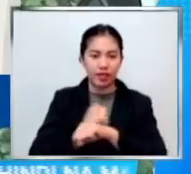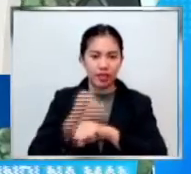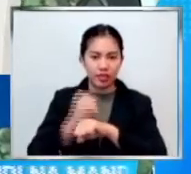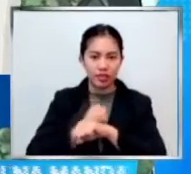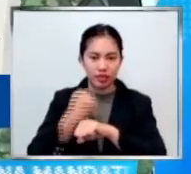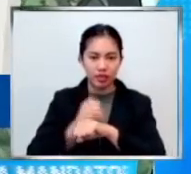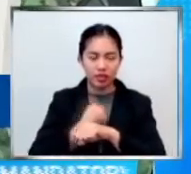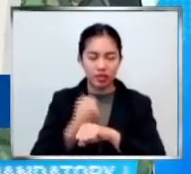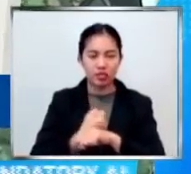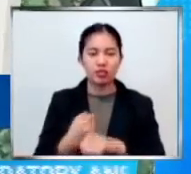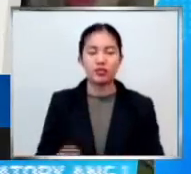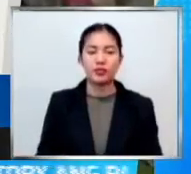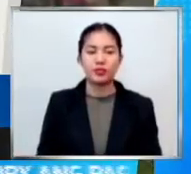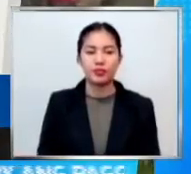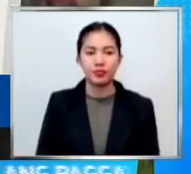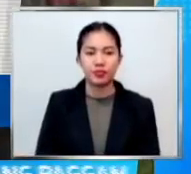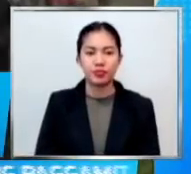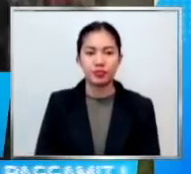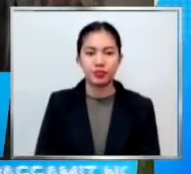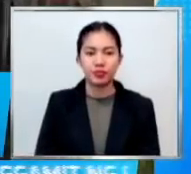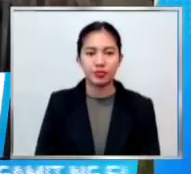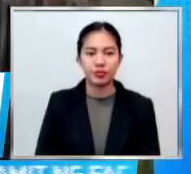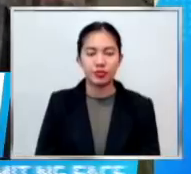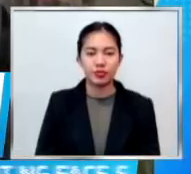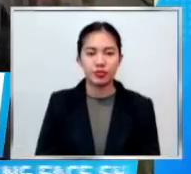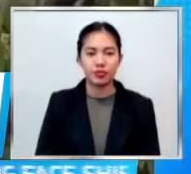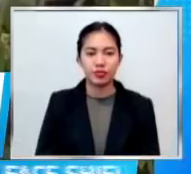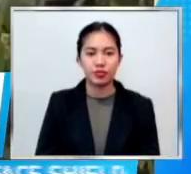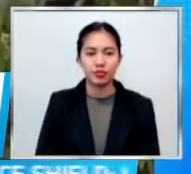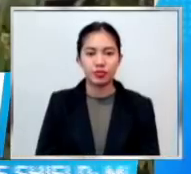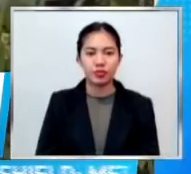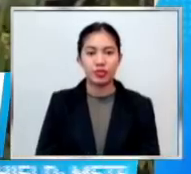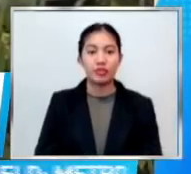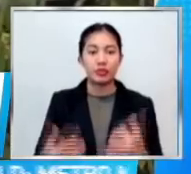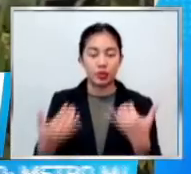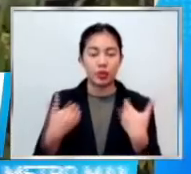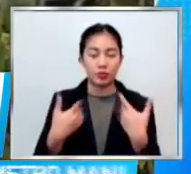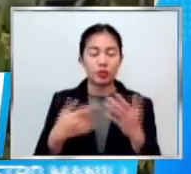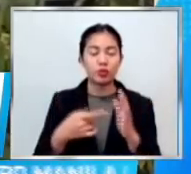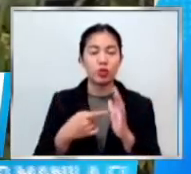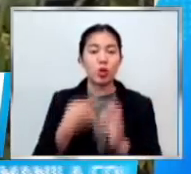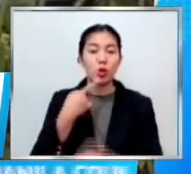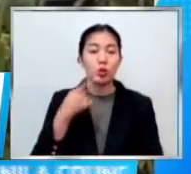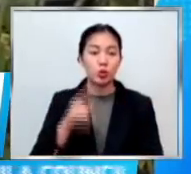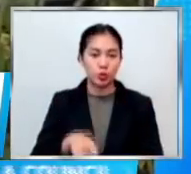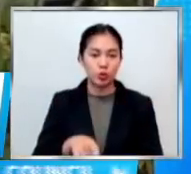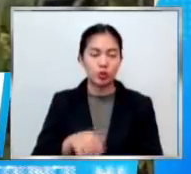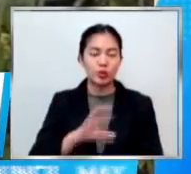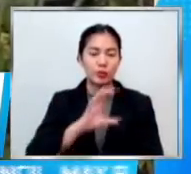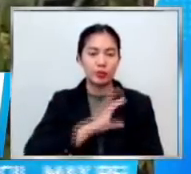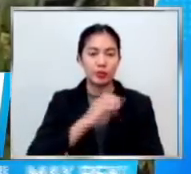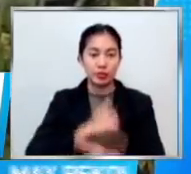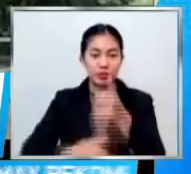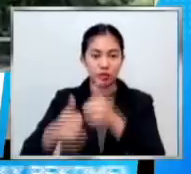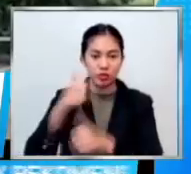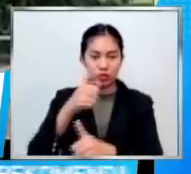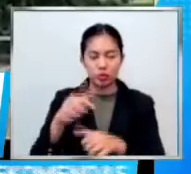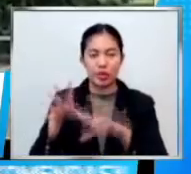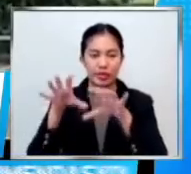land dispute, right of way. Nagpalabas na ng kautosan si PNP Chief Guillermo Eliazar para sa agad na pagkakahuli ng